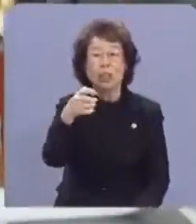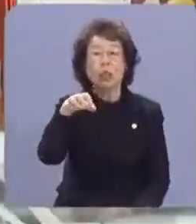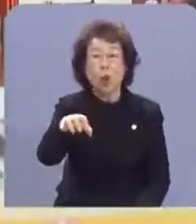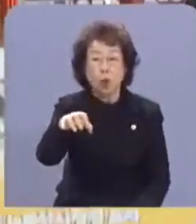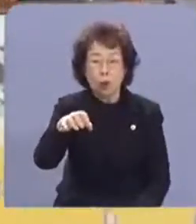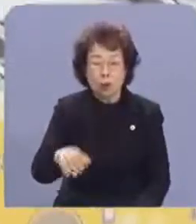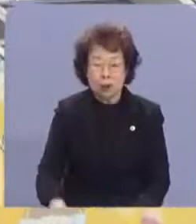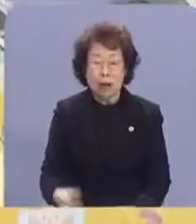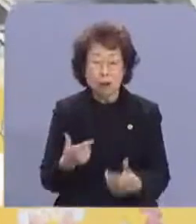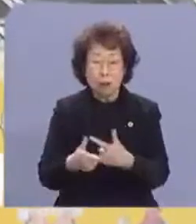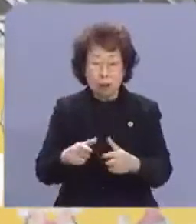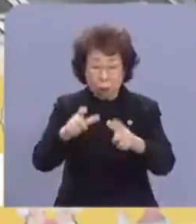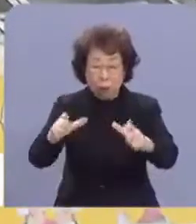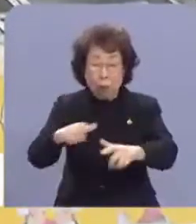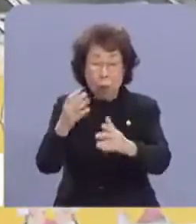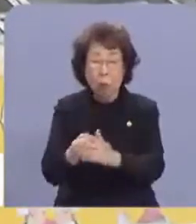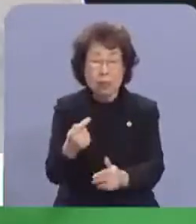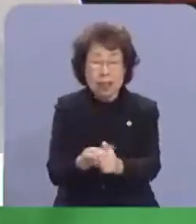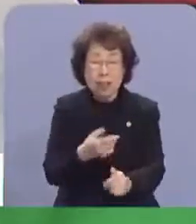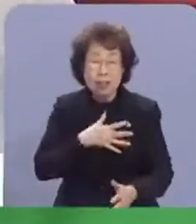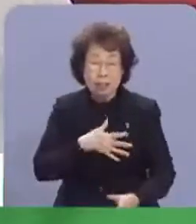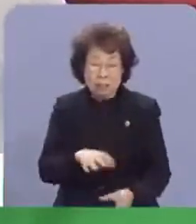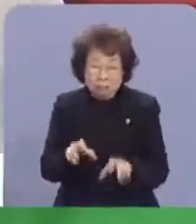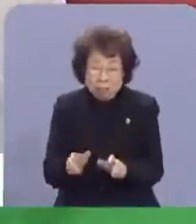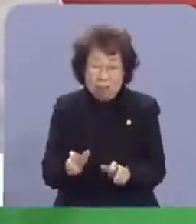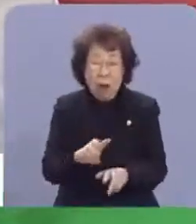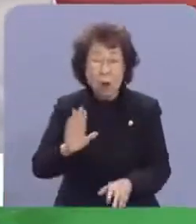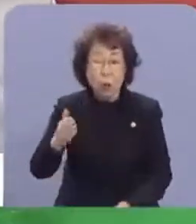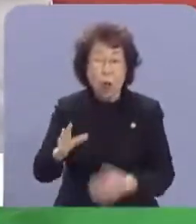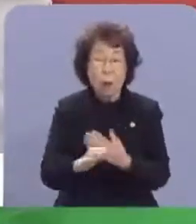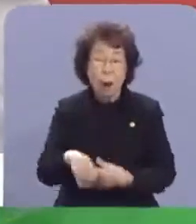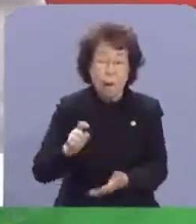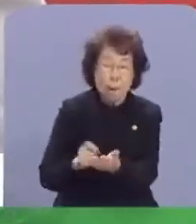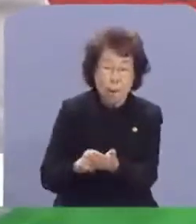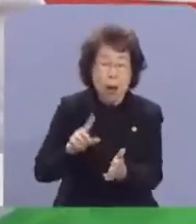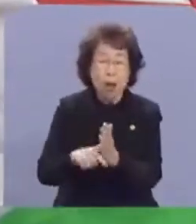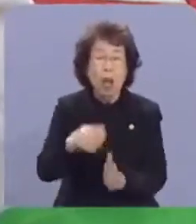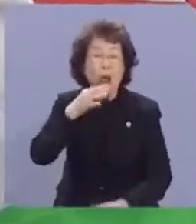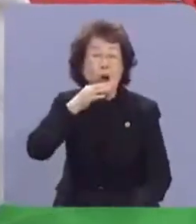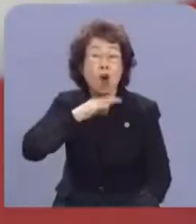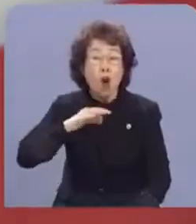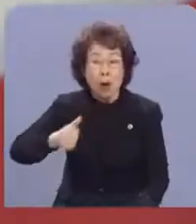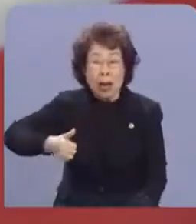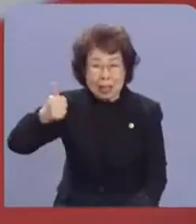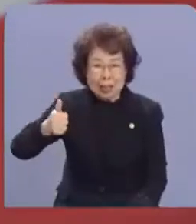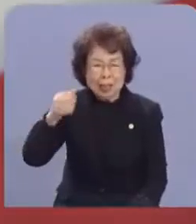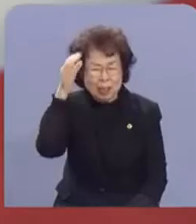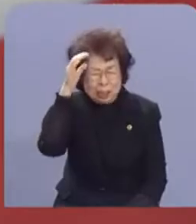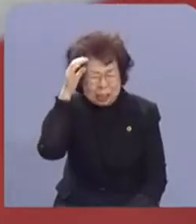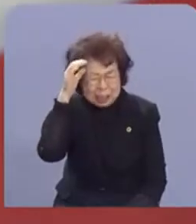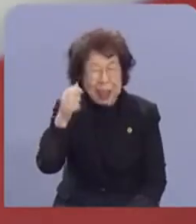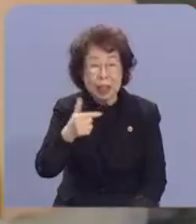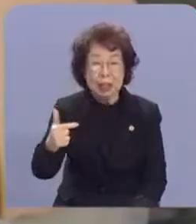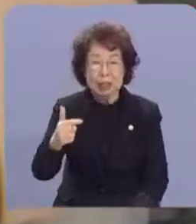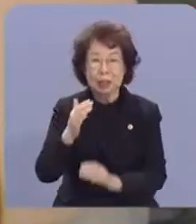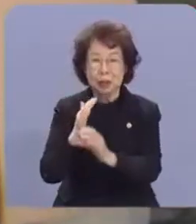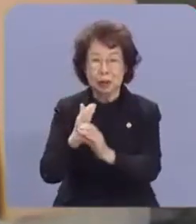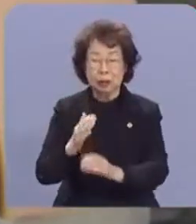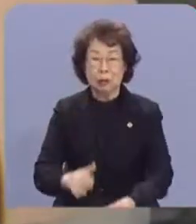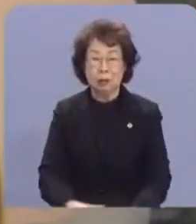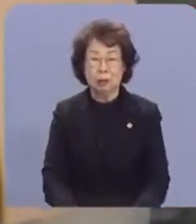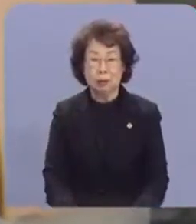부산 전역에 자동심장 충격기가 설치되면 응급상황에 큰 효과가 있을 것으로 기대를 모으고 있습니다